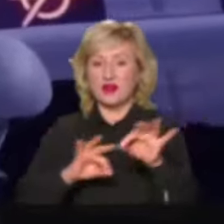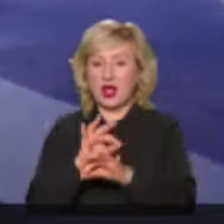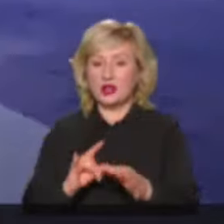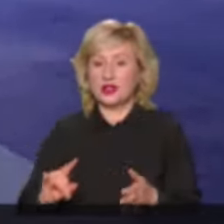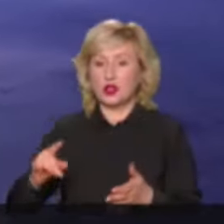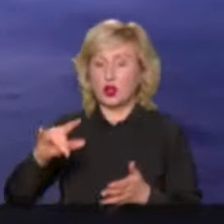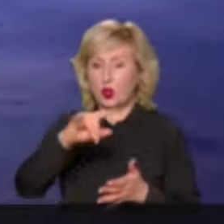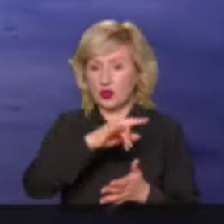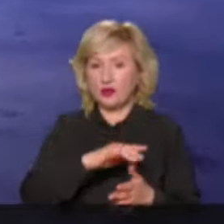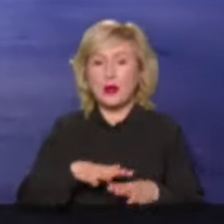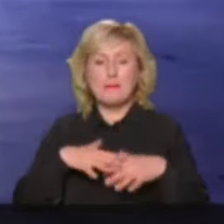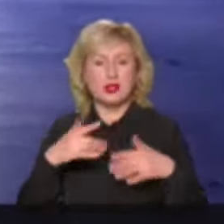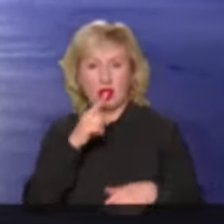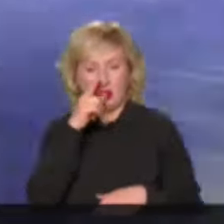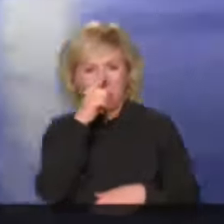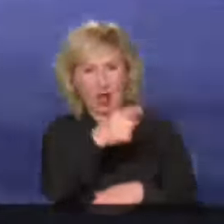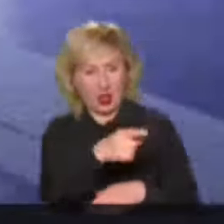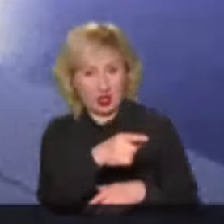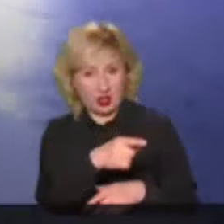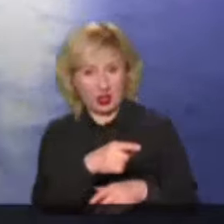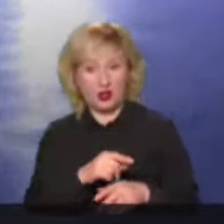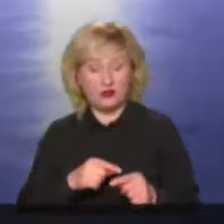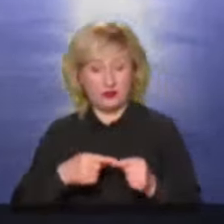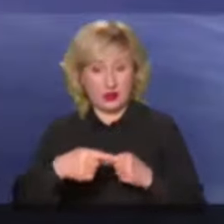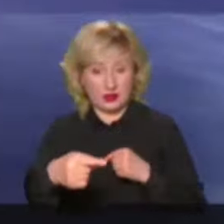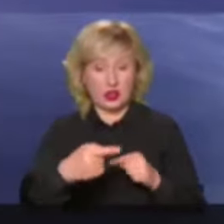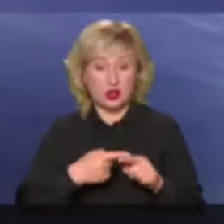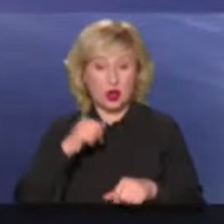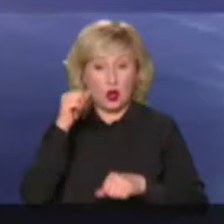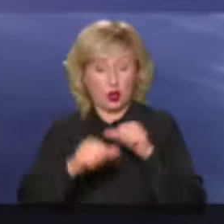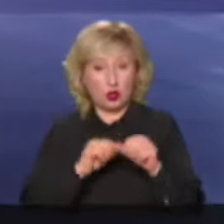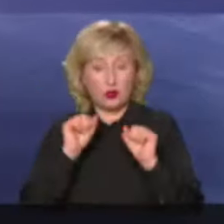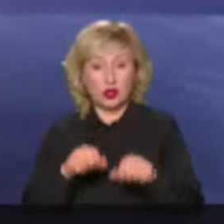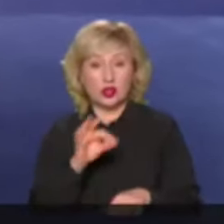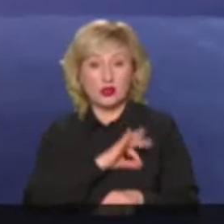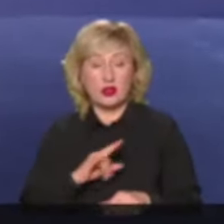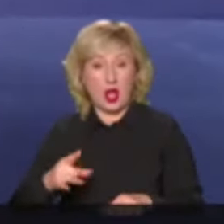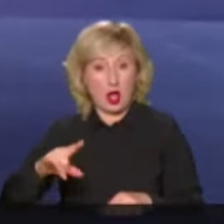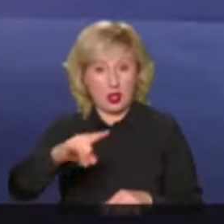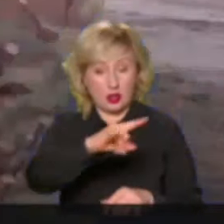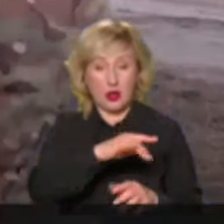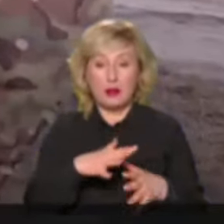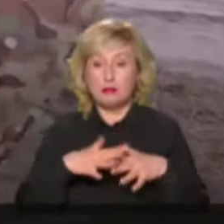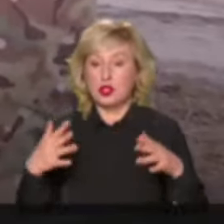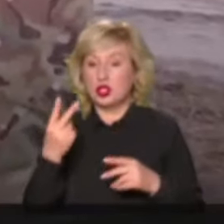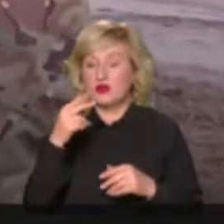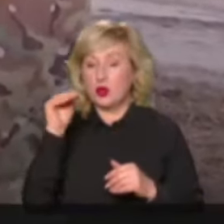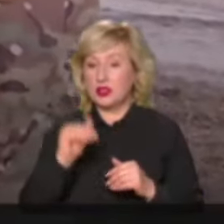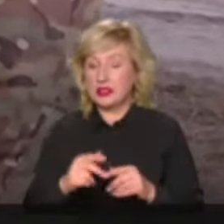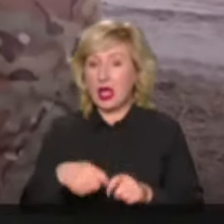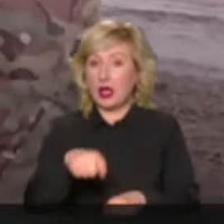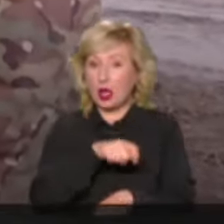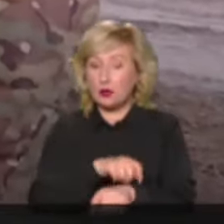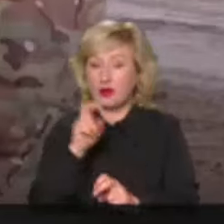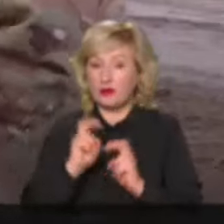летіти на більш далекі відстані. І вже цього року Україна зможе застосовувати дрони з далекобійністю більше 2000 кілометрів, які